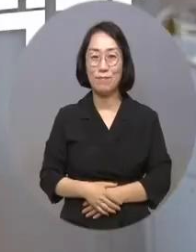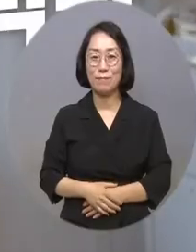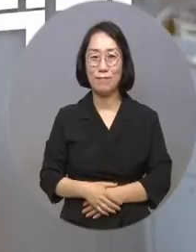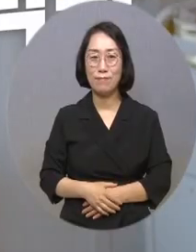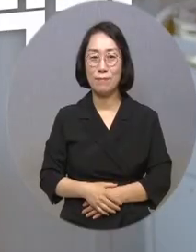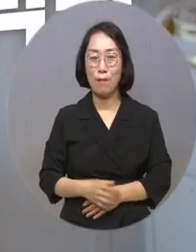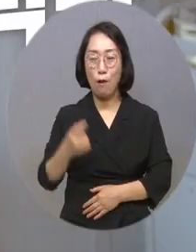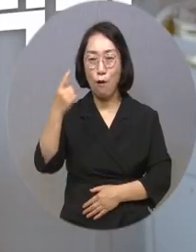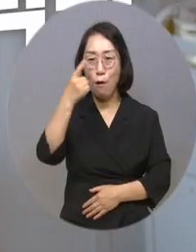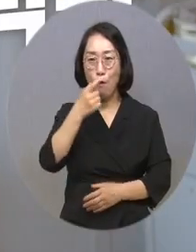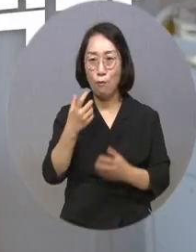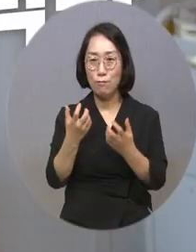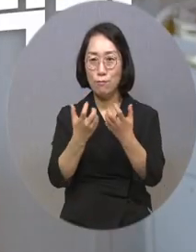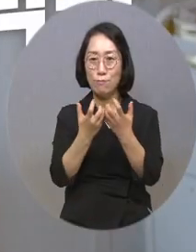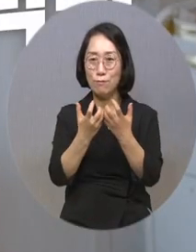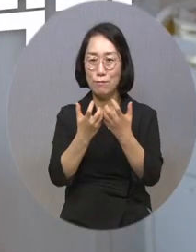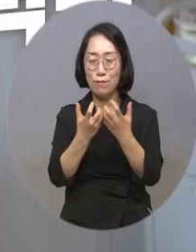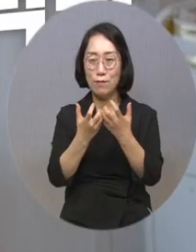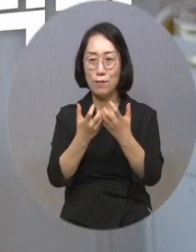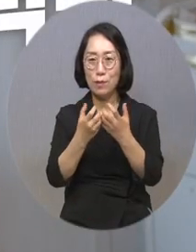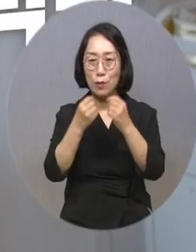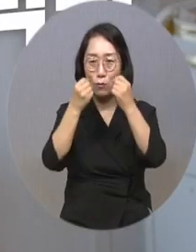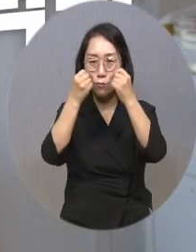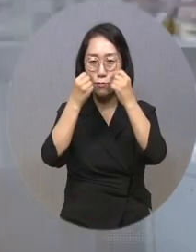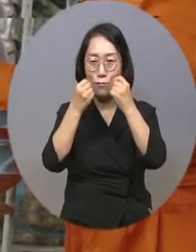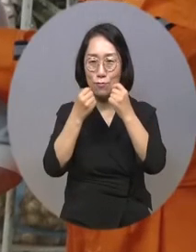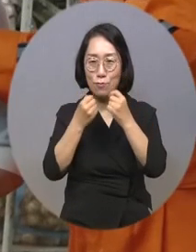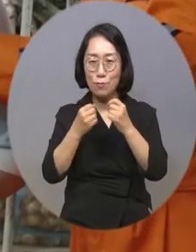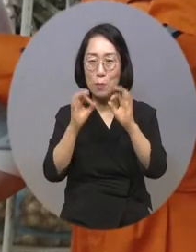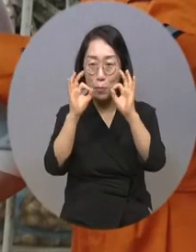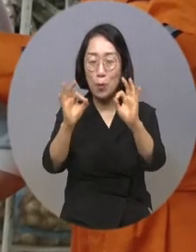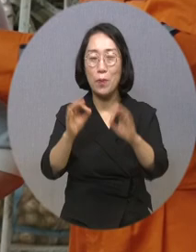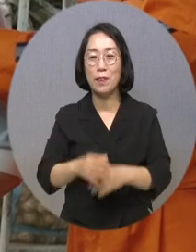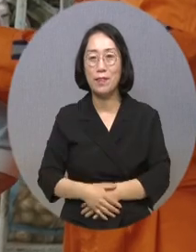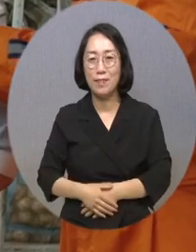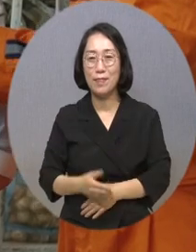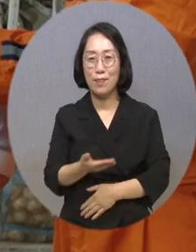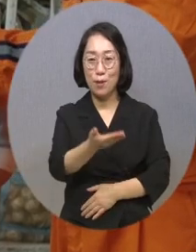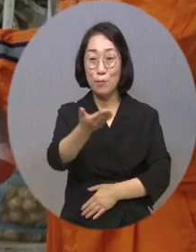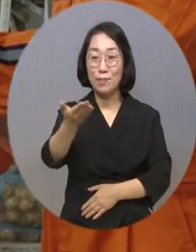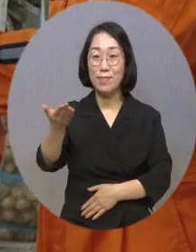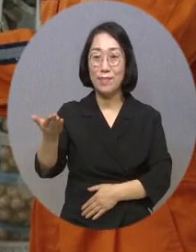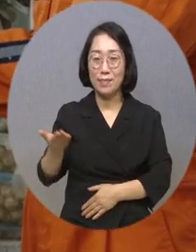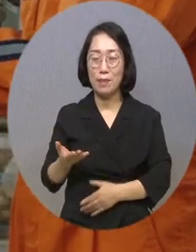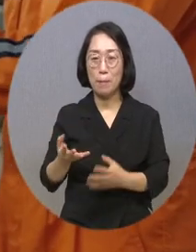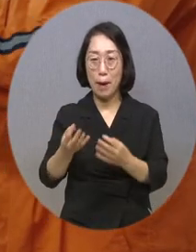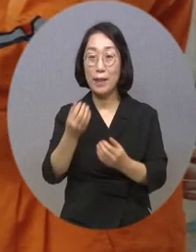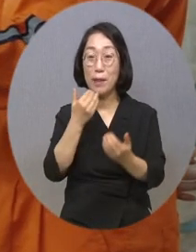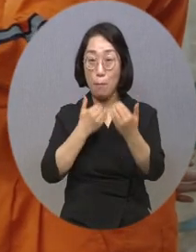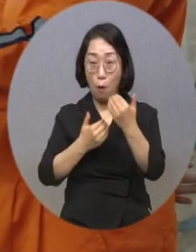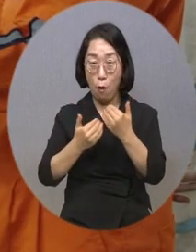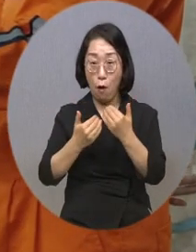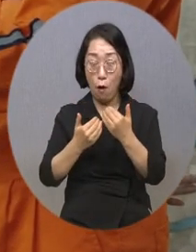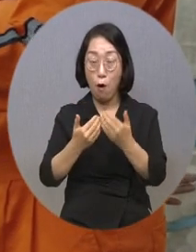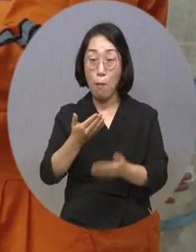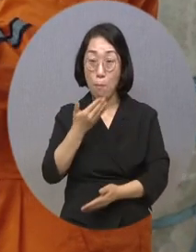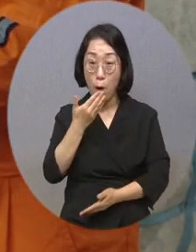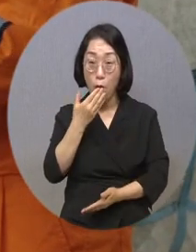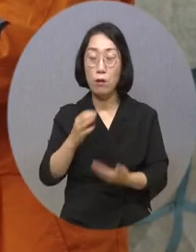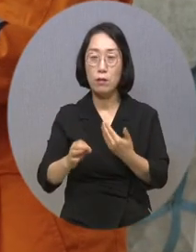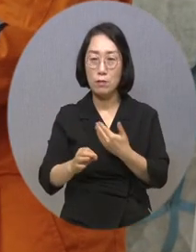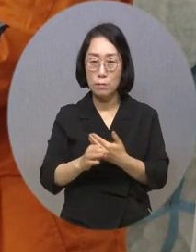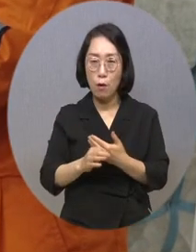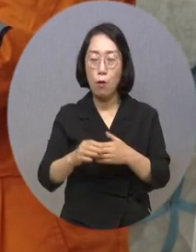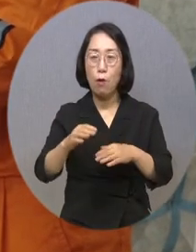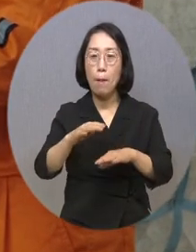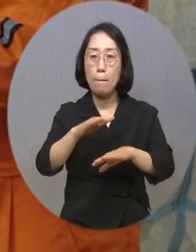울고 있던데? 입은 웃고 있는데 눈에서 눈물이 나더라고요. 여러분들께서 많이 먹어주시면 농가를 도와주시는